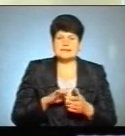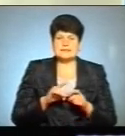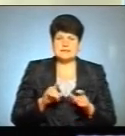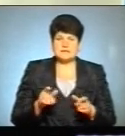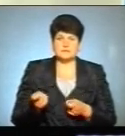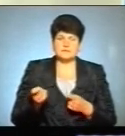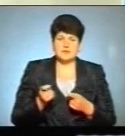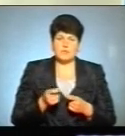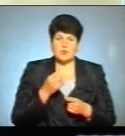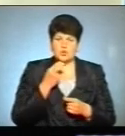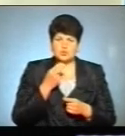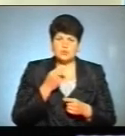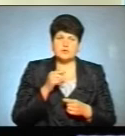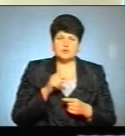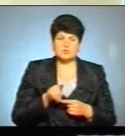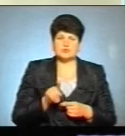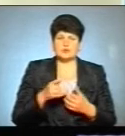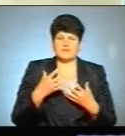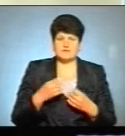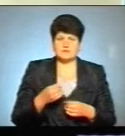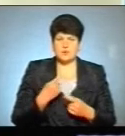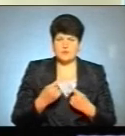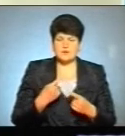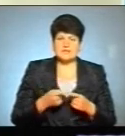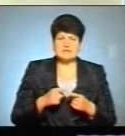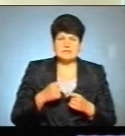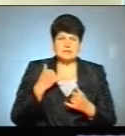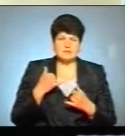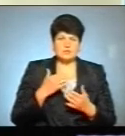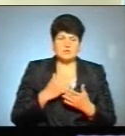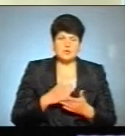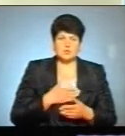доставки продуктів харчування і того, що я говорив. Ці телефони розміщені в нас